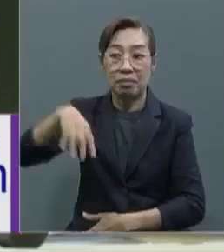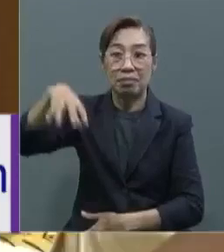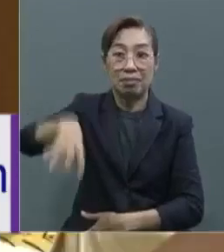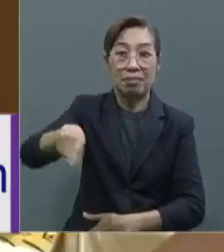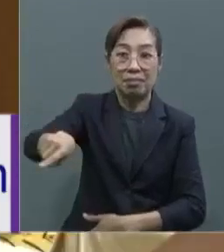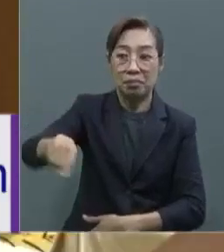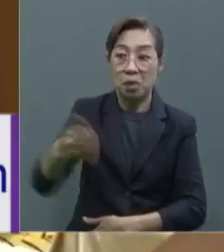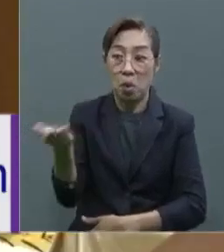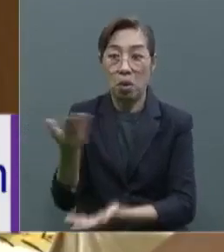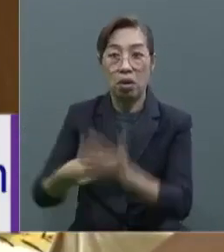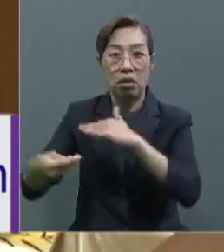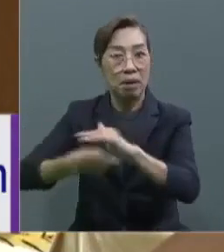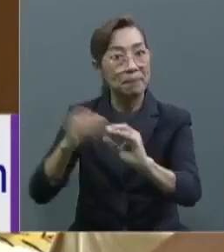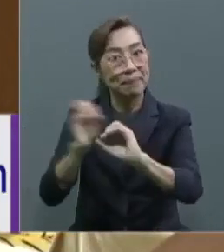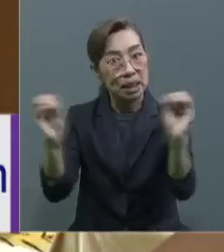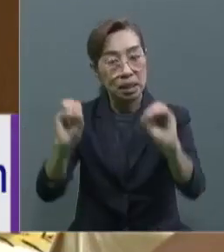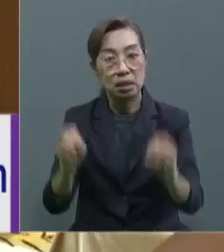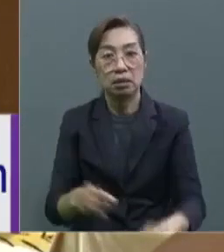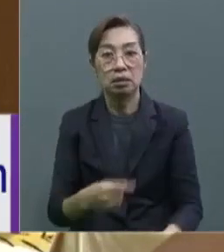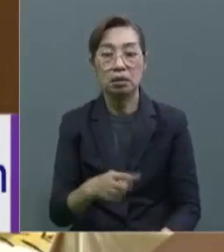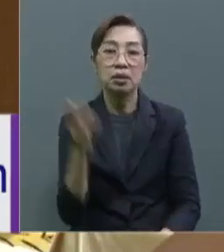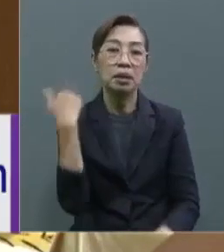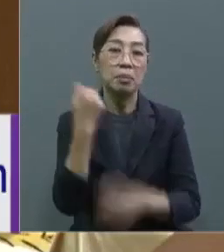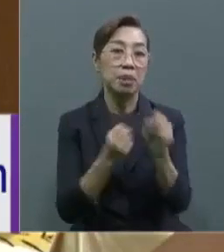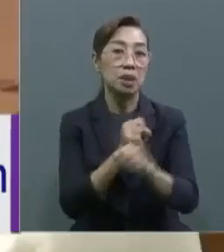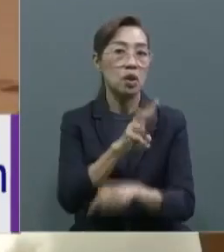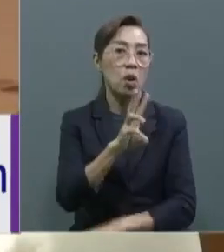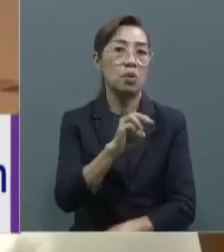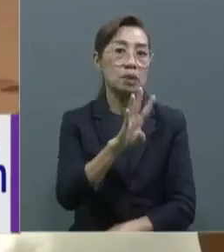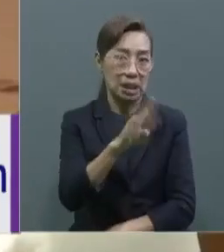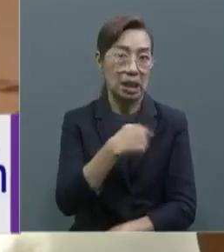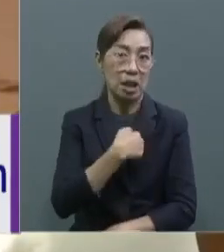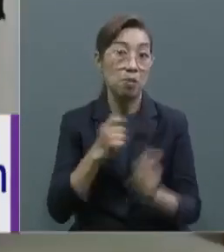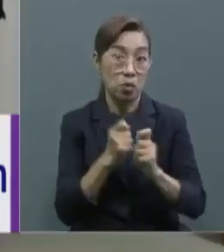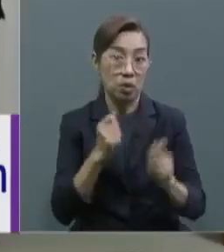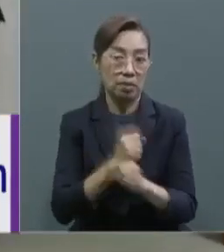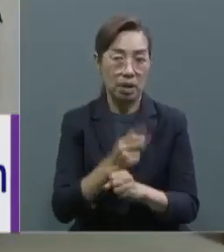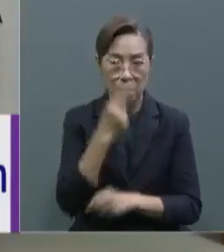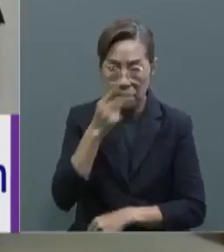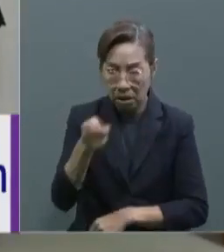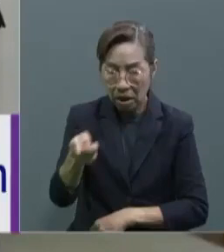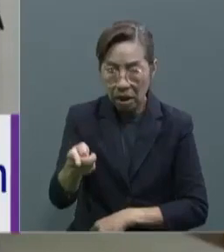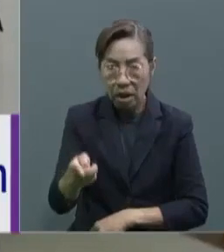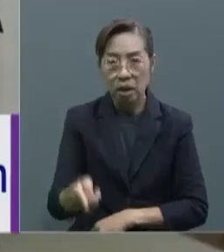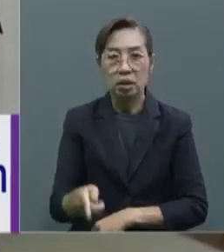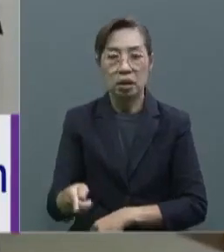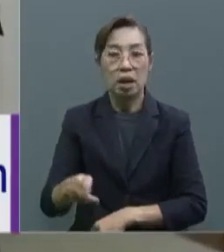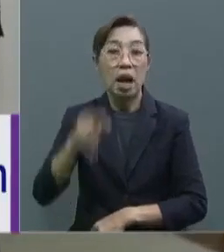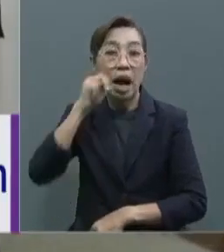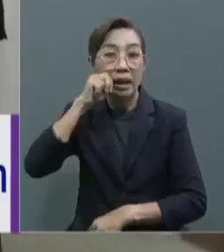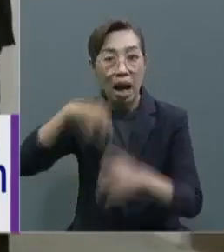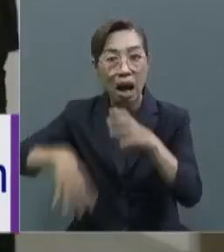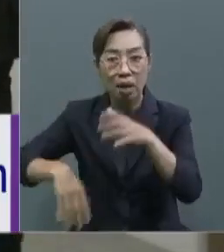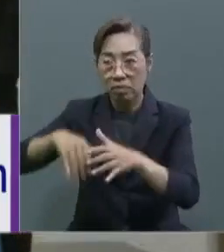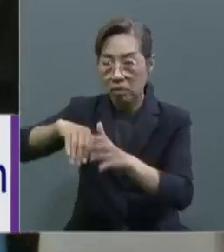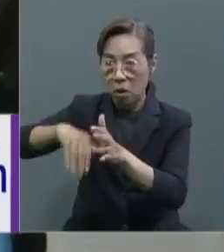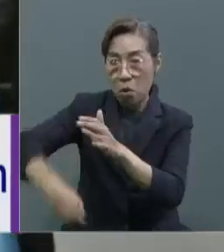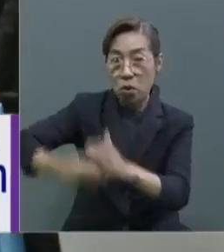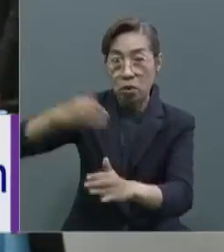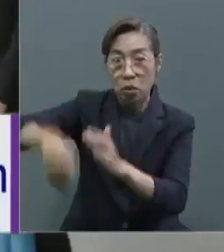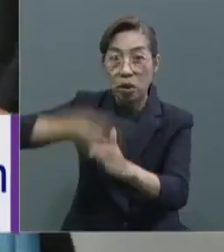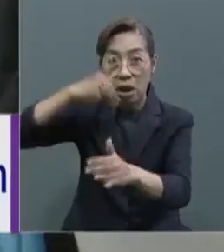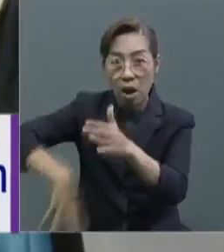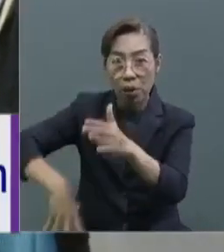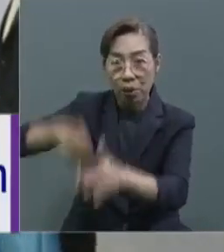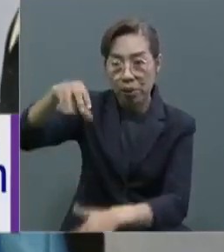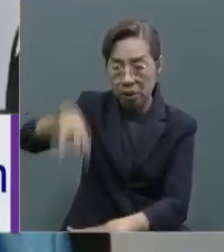กรรมการงบประมาณปี2564ไปพบข้อพิรุธการทุจริตของกรมทรัพยากรน้ำบาดาลค่ะมีความพยายามที่จะ